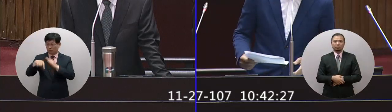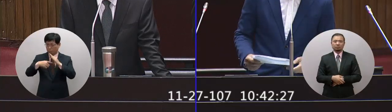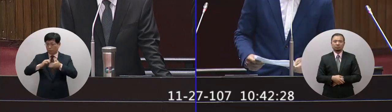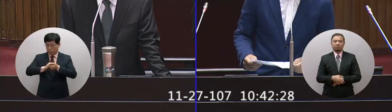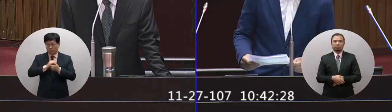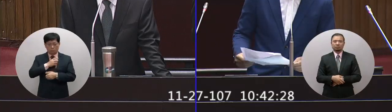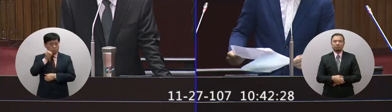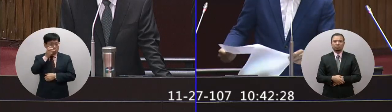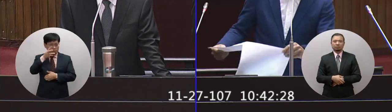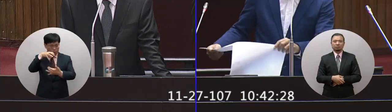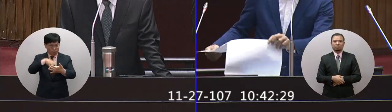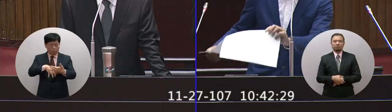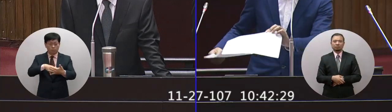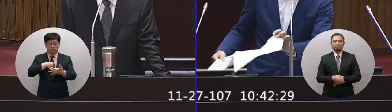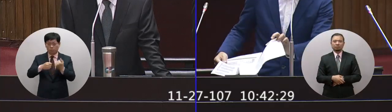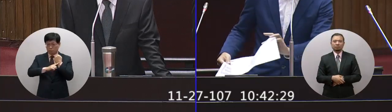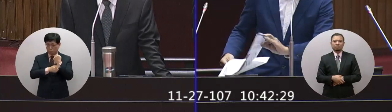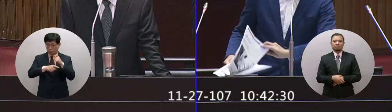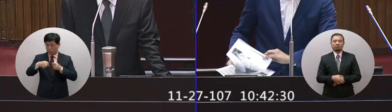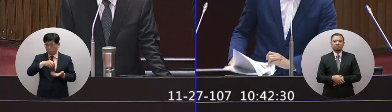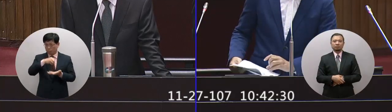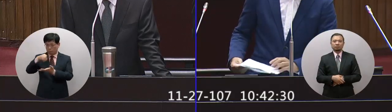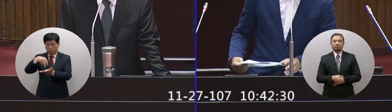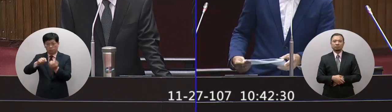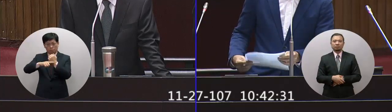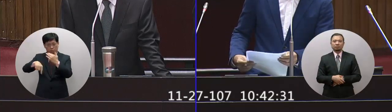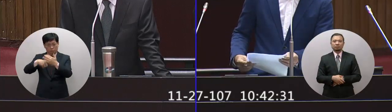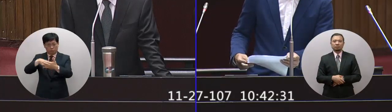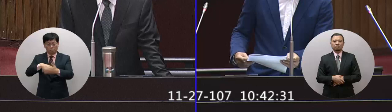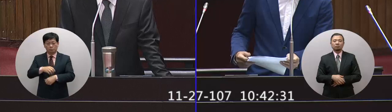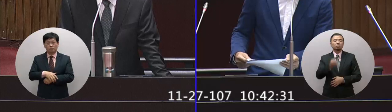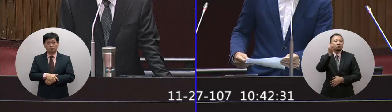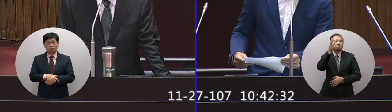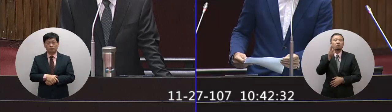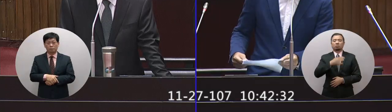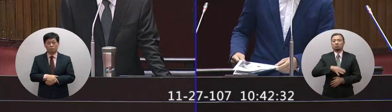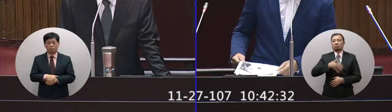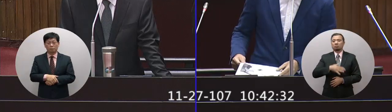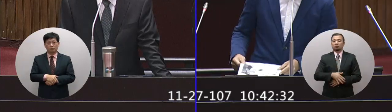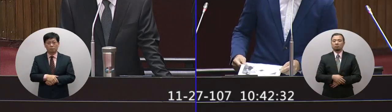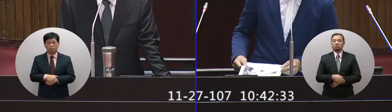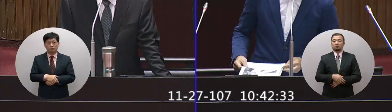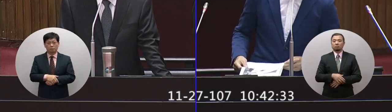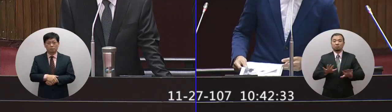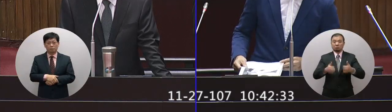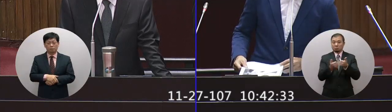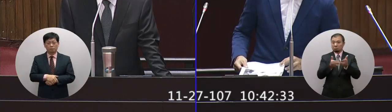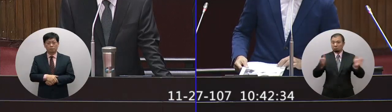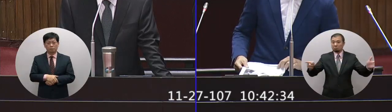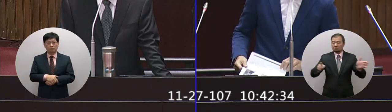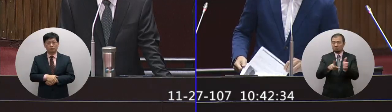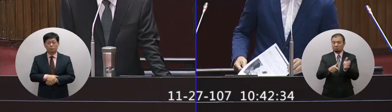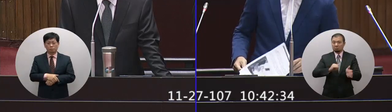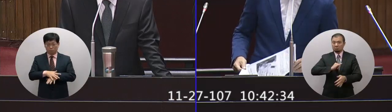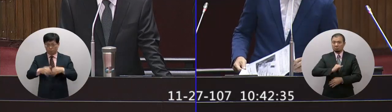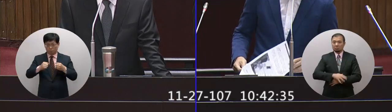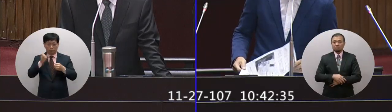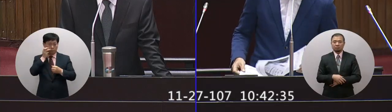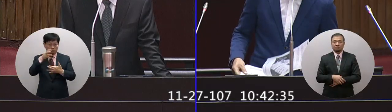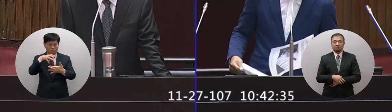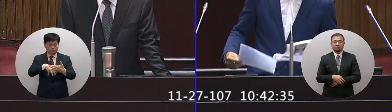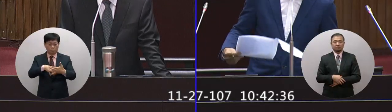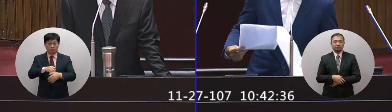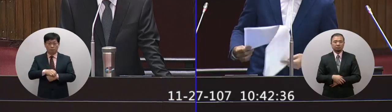必须要3个月内把法案送到立法院审议。 我知道3个月内，那这个会期来得及吗？ 我们会在3个月